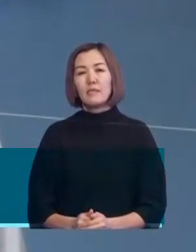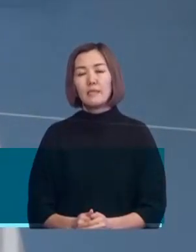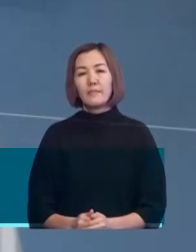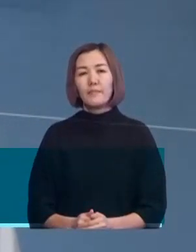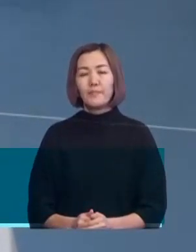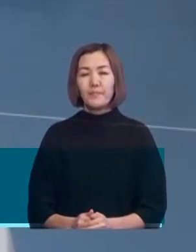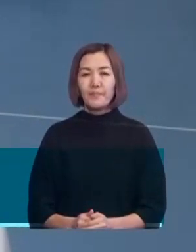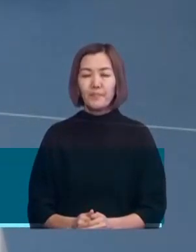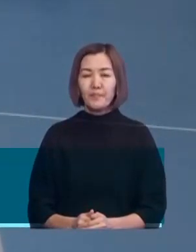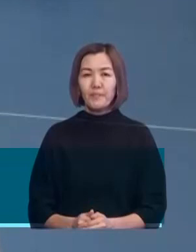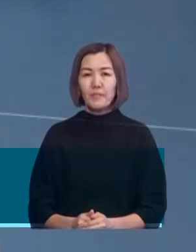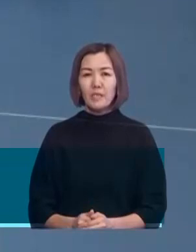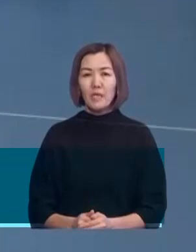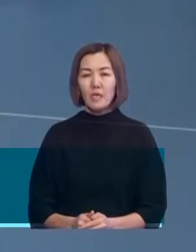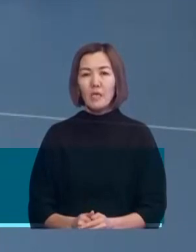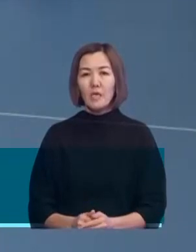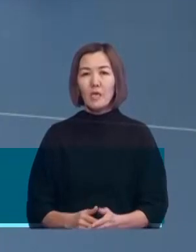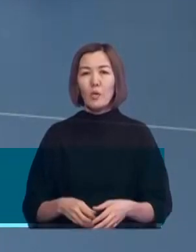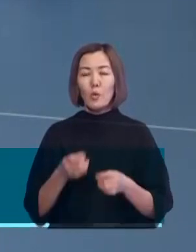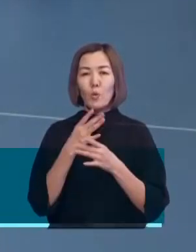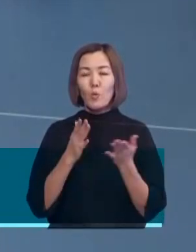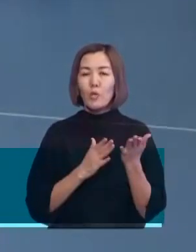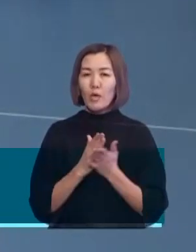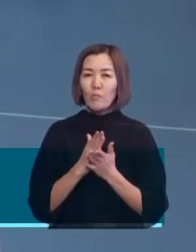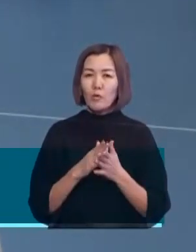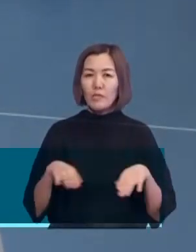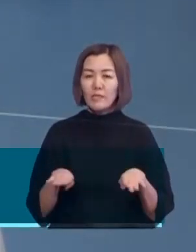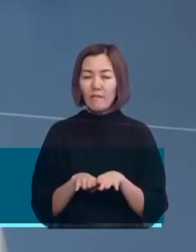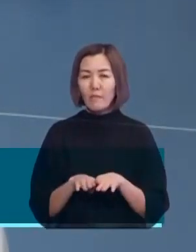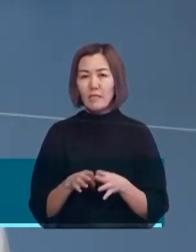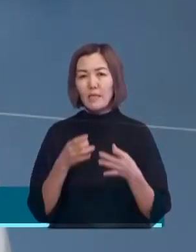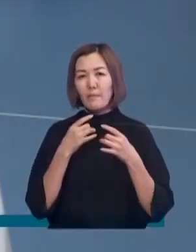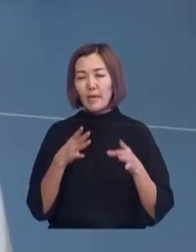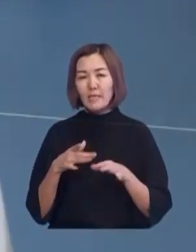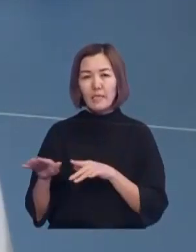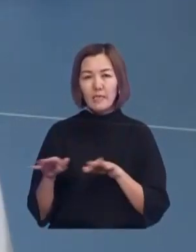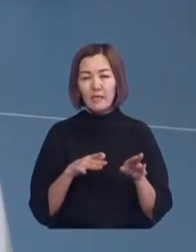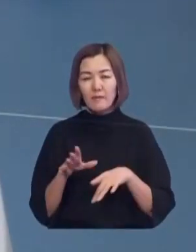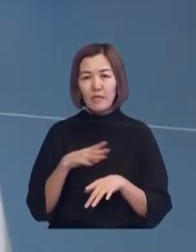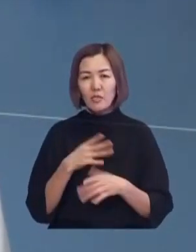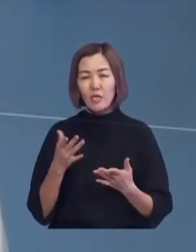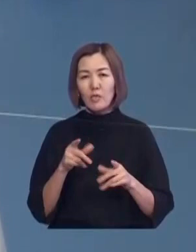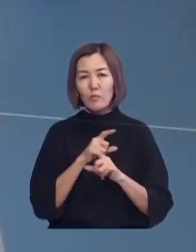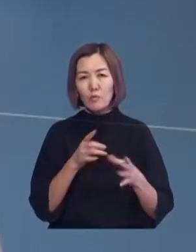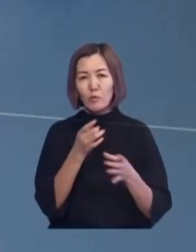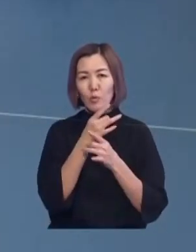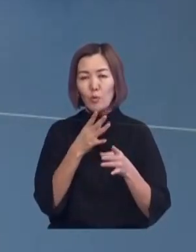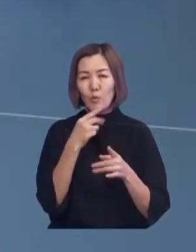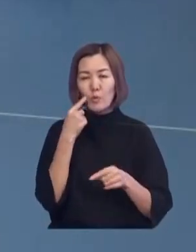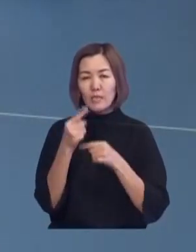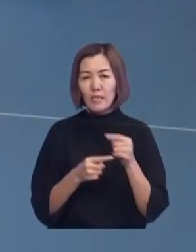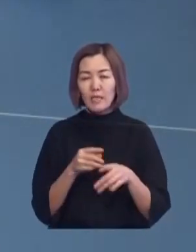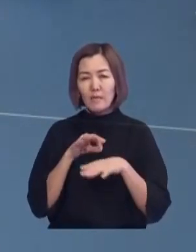Пожалуй, ничто так не сближает культ работников, как совместные праздники и развлечения. Именно поэтому в учреждениях культуры стала